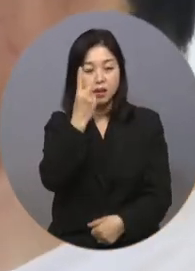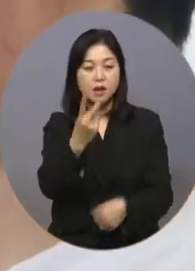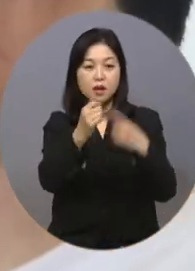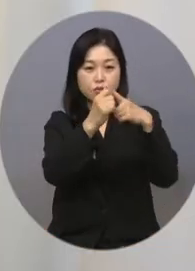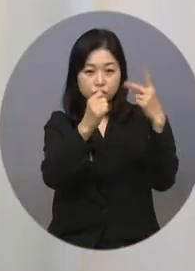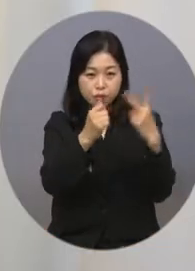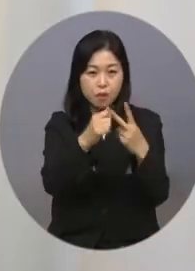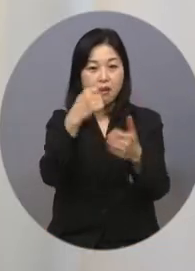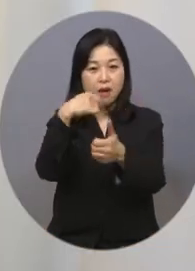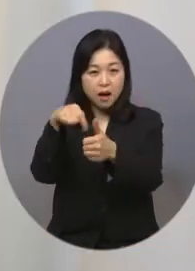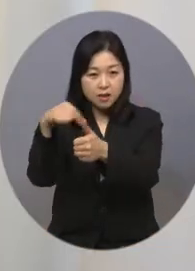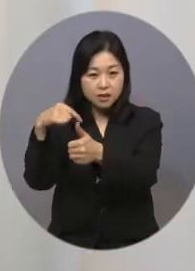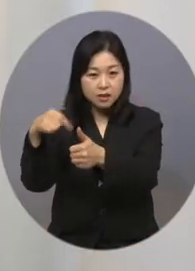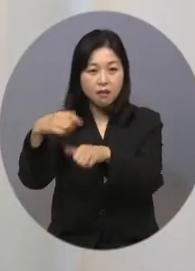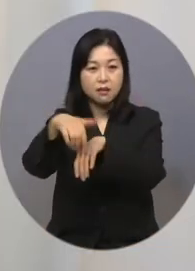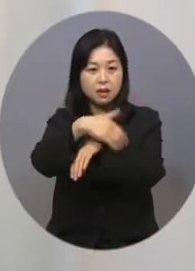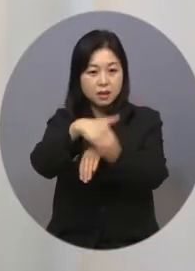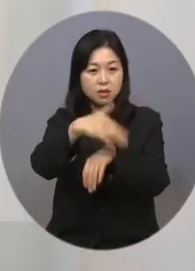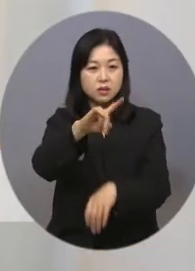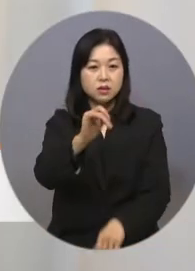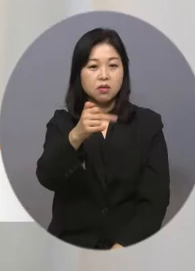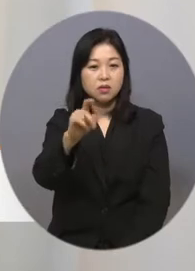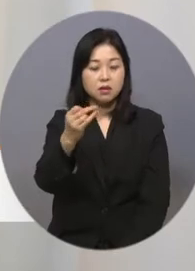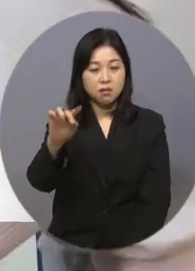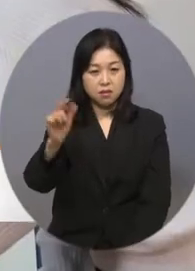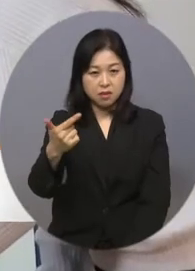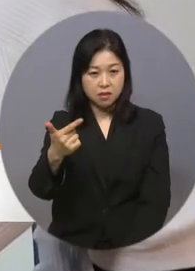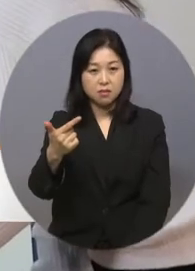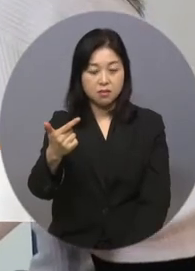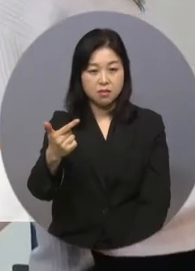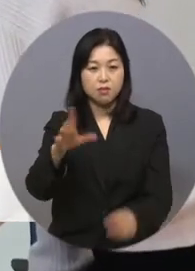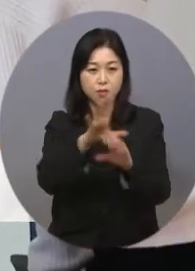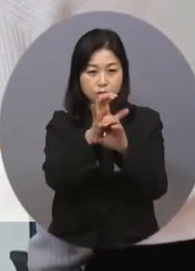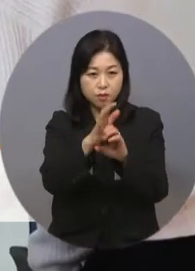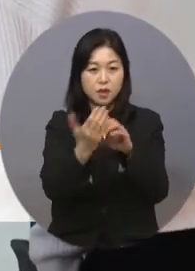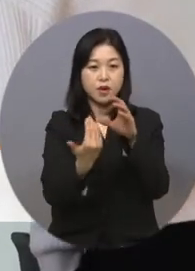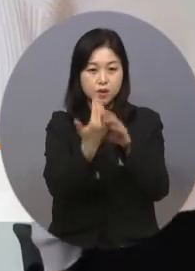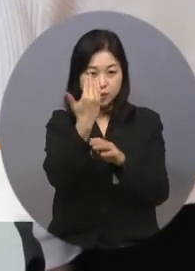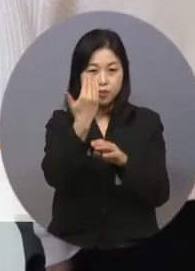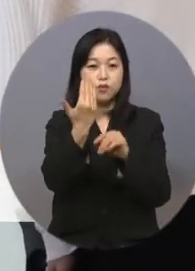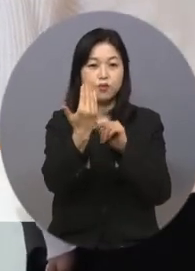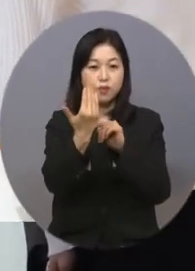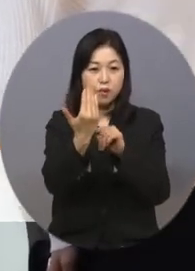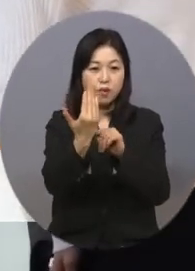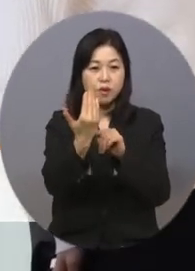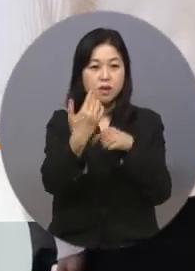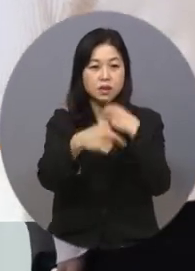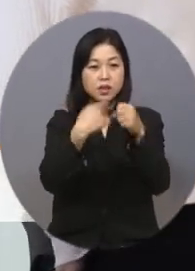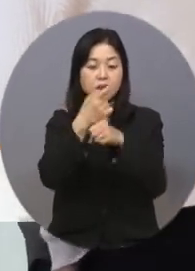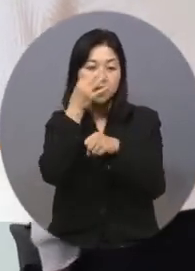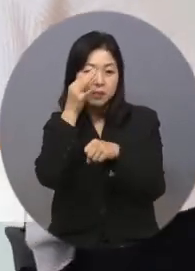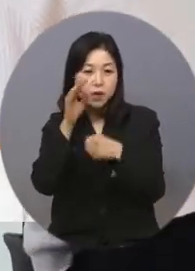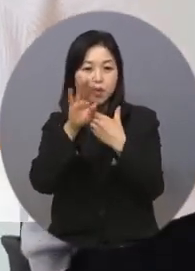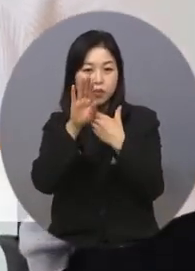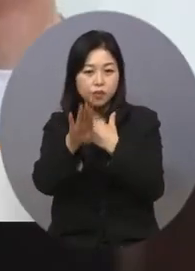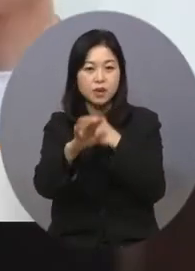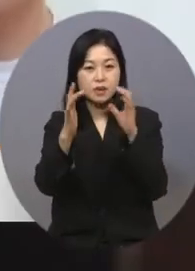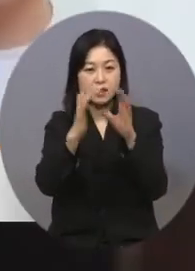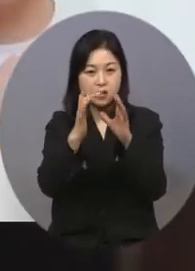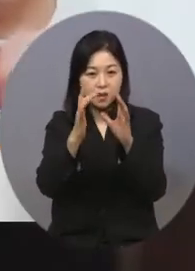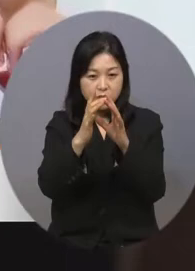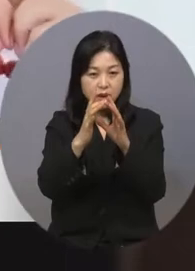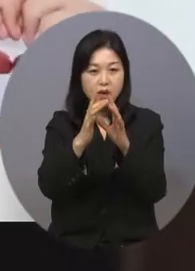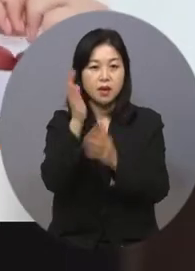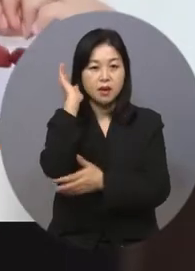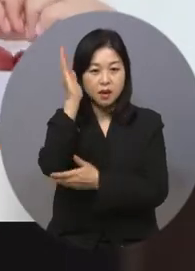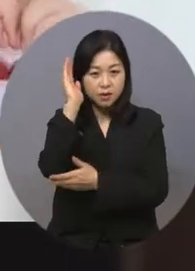셔틀 강의를 다니던 정정란 씨는 코로나 사태 이후 1년 10개월 만에 비로소 온라인 강의를 통해 K-뷰티